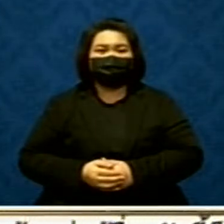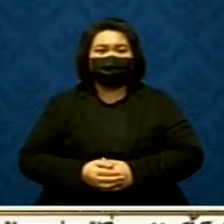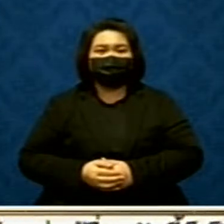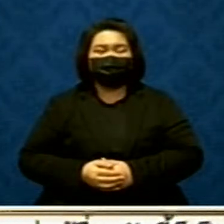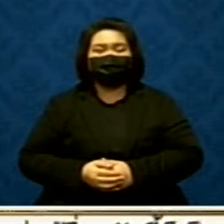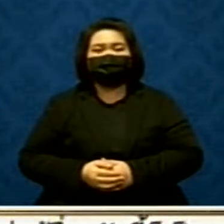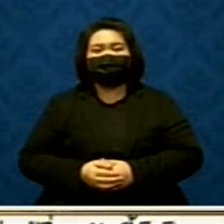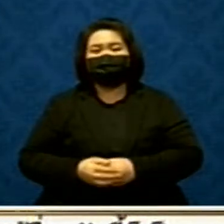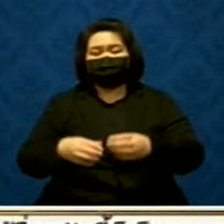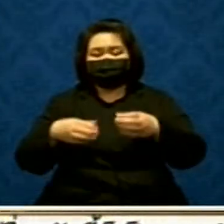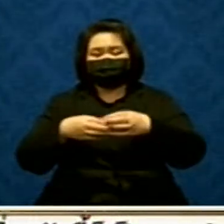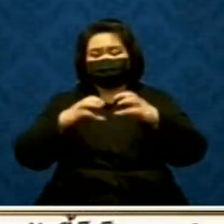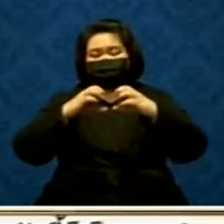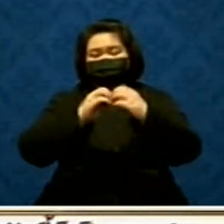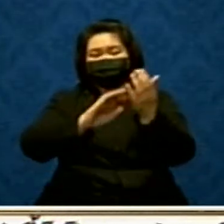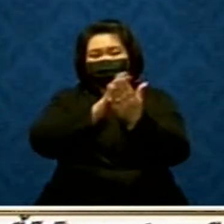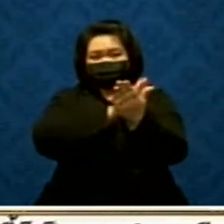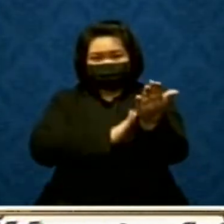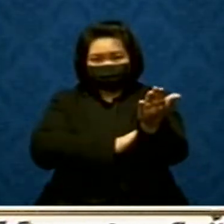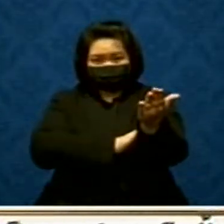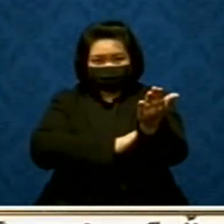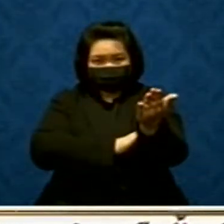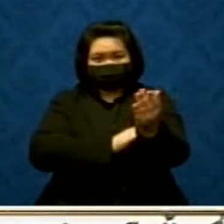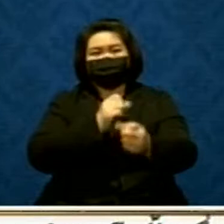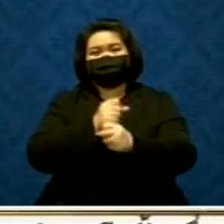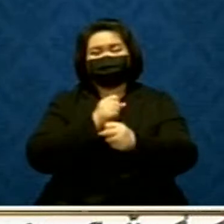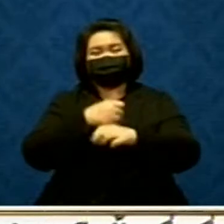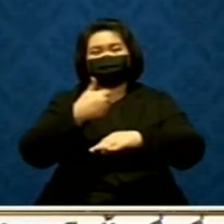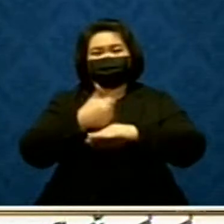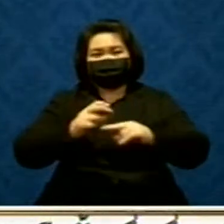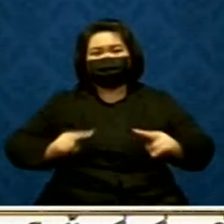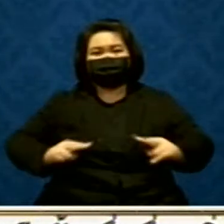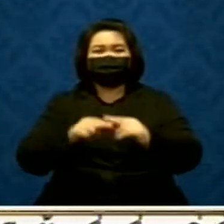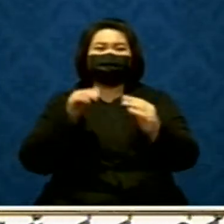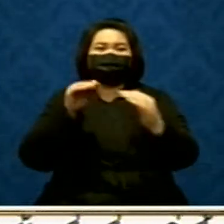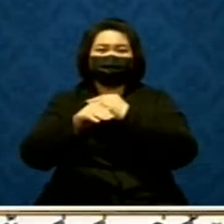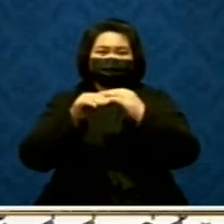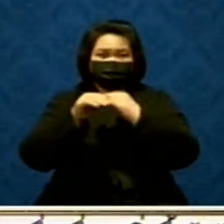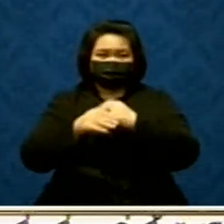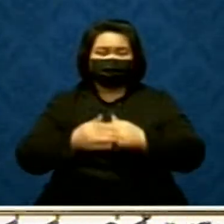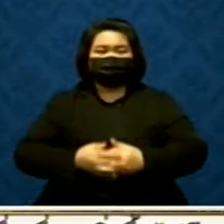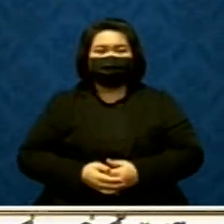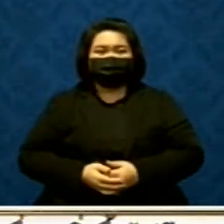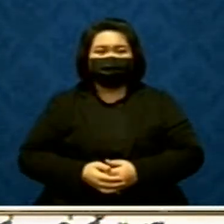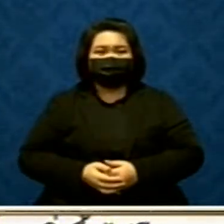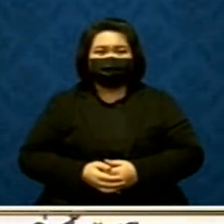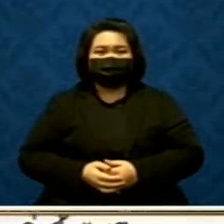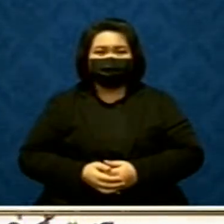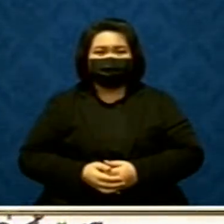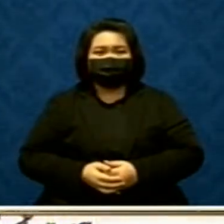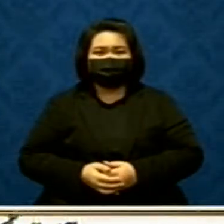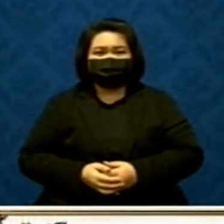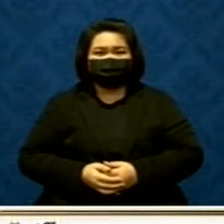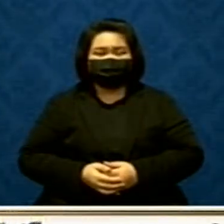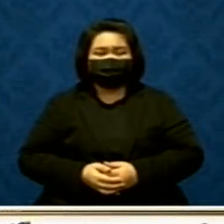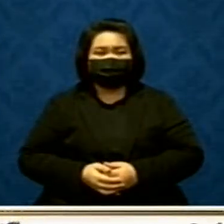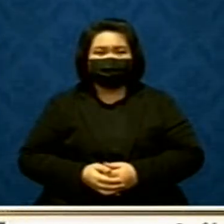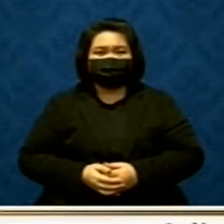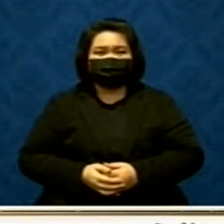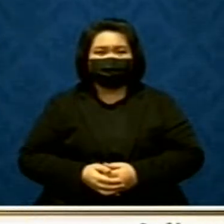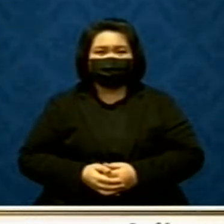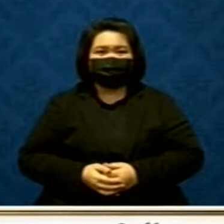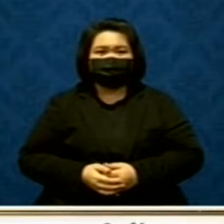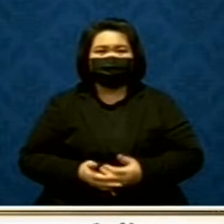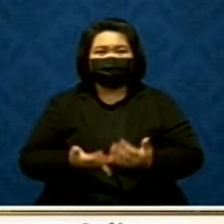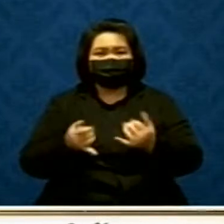ไทยในฐานะรัฐมนตรีว่าการกระทรวงคมนาคมขออนุญาตท่านประธานได้ชี้แจ